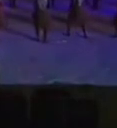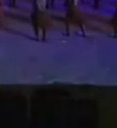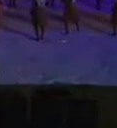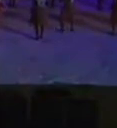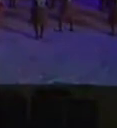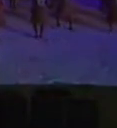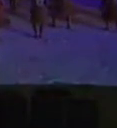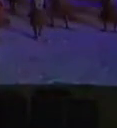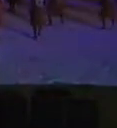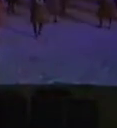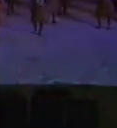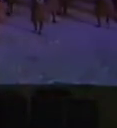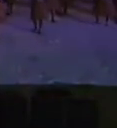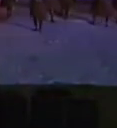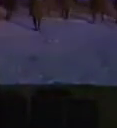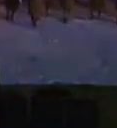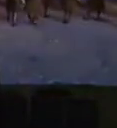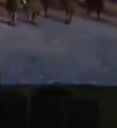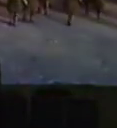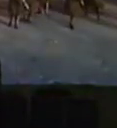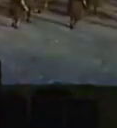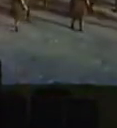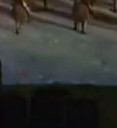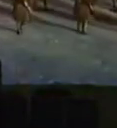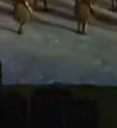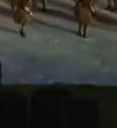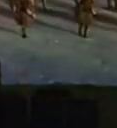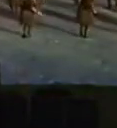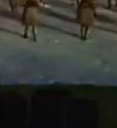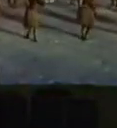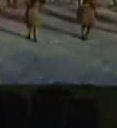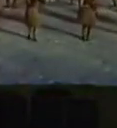mungkin rezeki